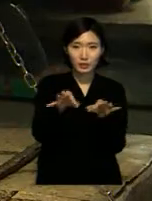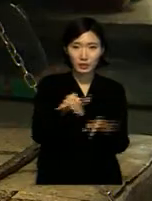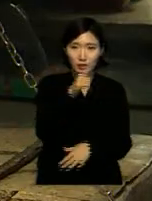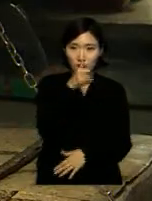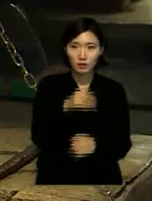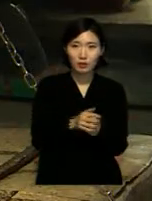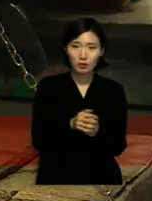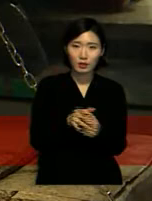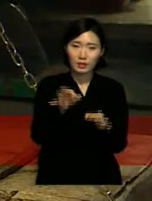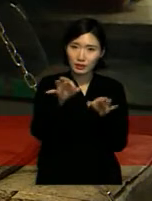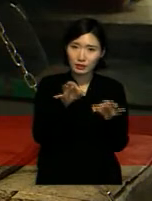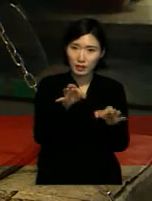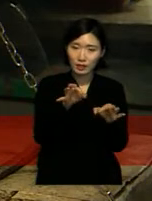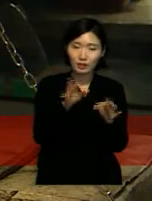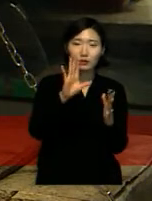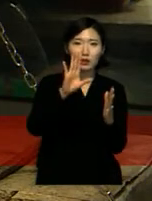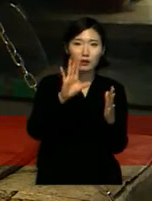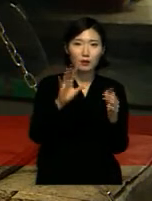아, 장날이면 엄청 많어.